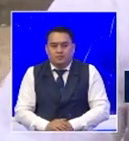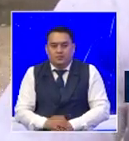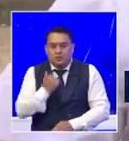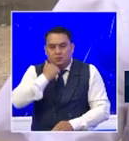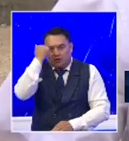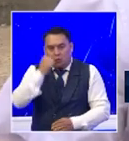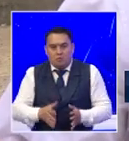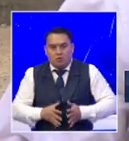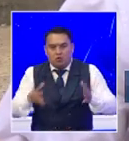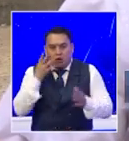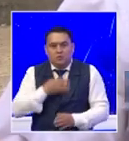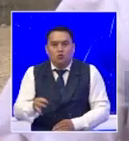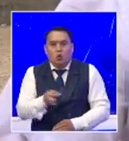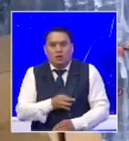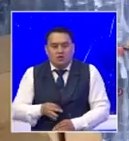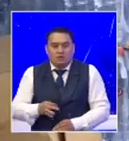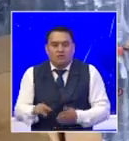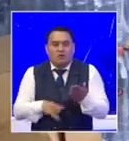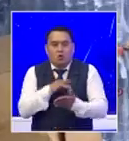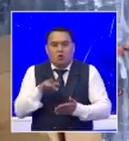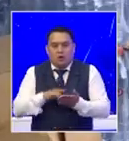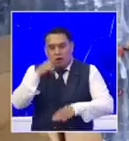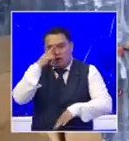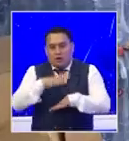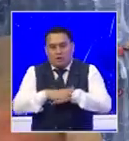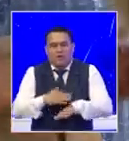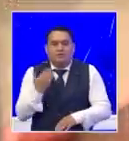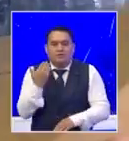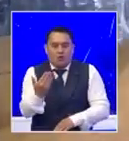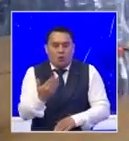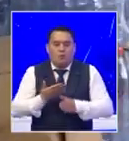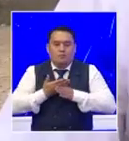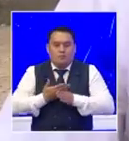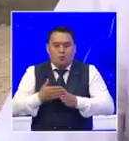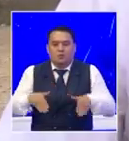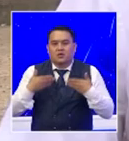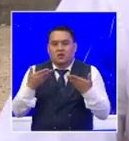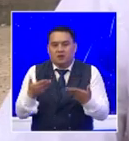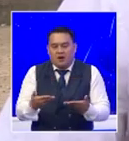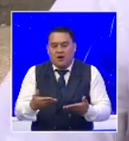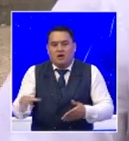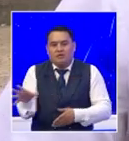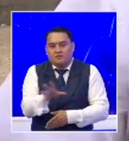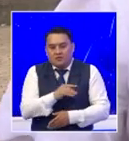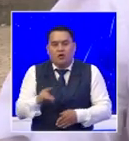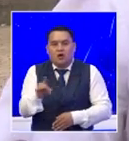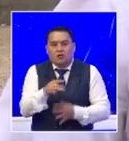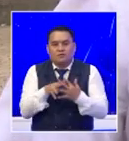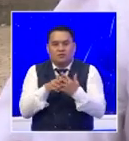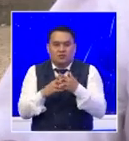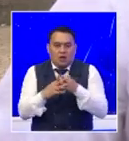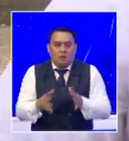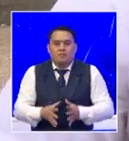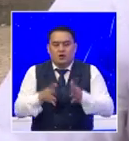Спасибо большое жителям Алматинской области, в частности главе ЖТСУского региона Амандыку Баталову за оказанную помощь. От лица всех жителей Мактааральского села